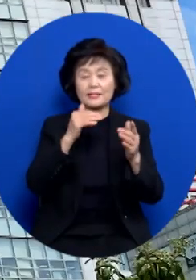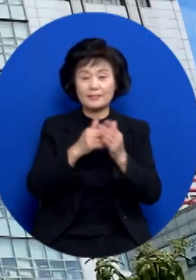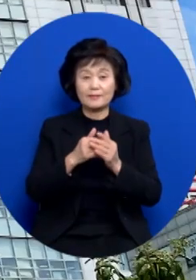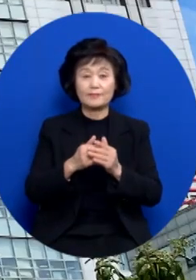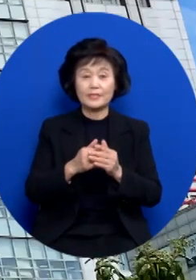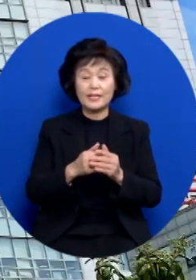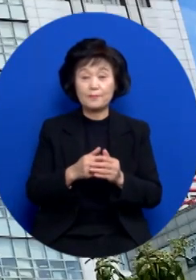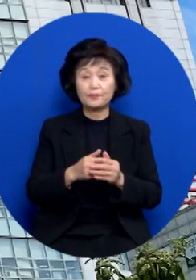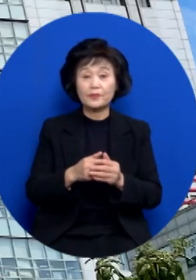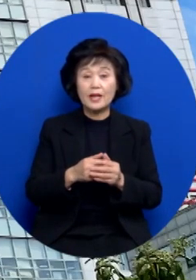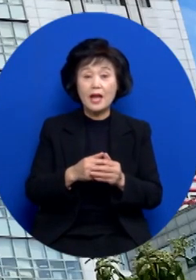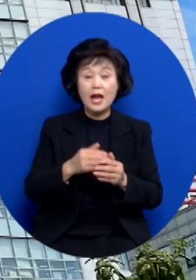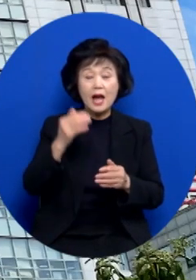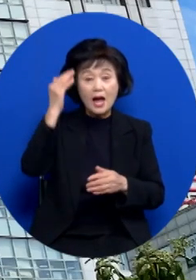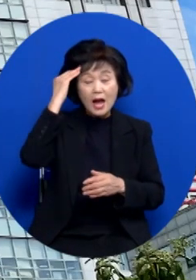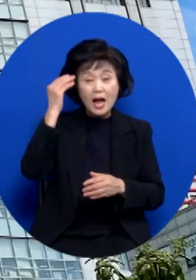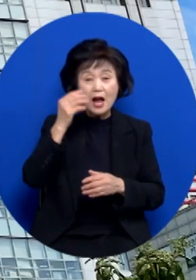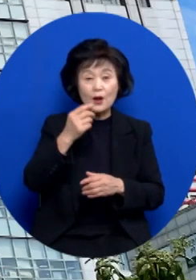사단법인